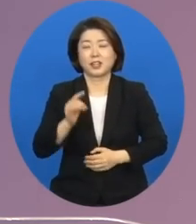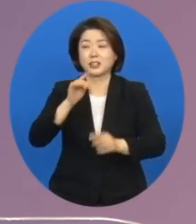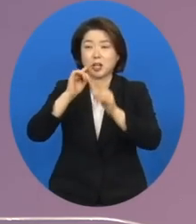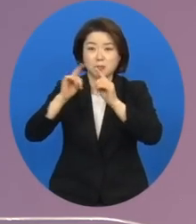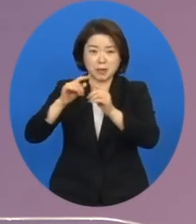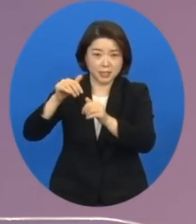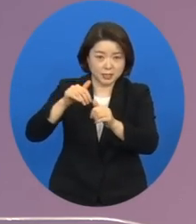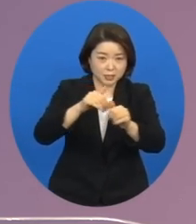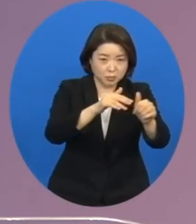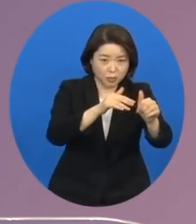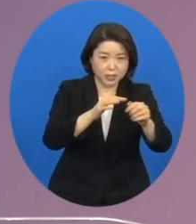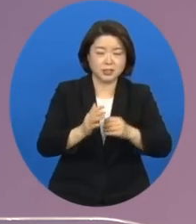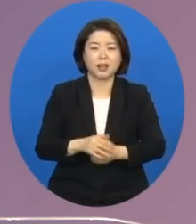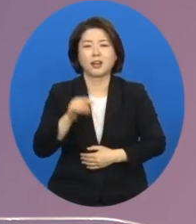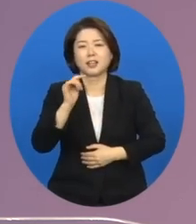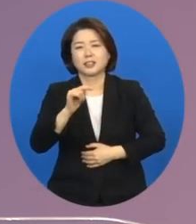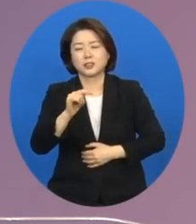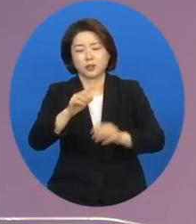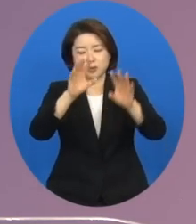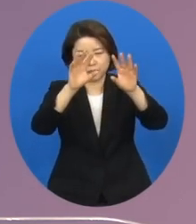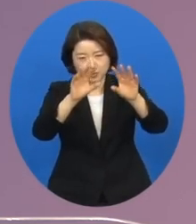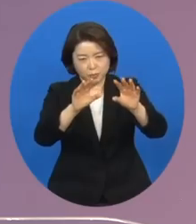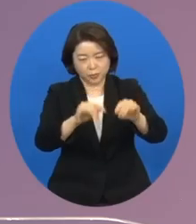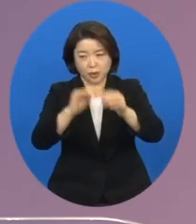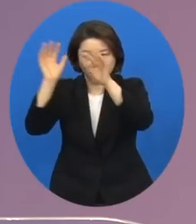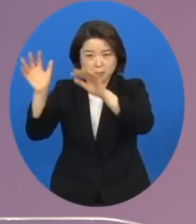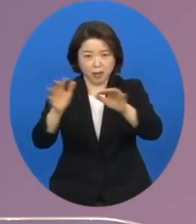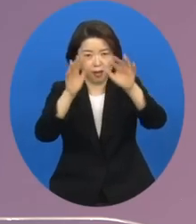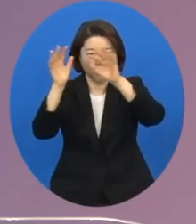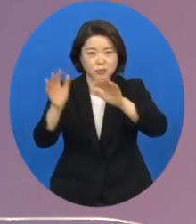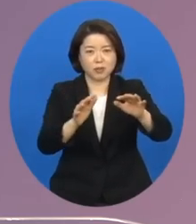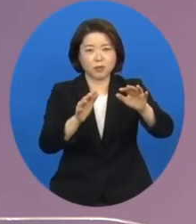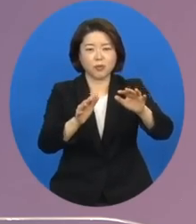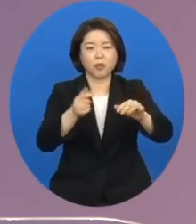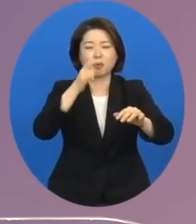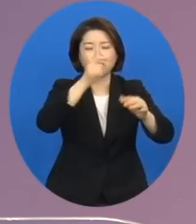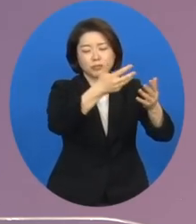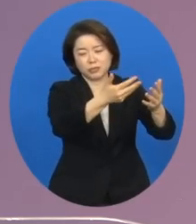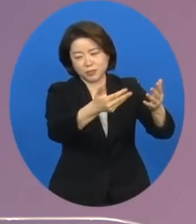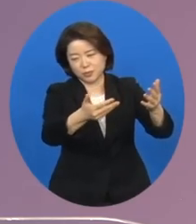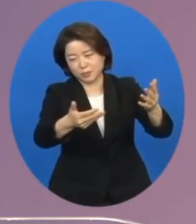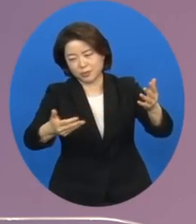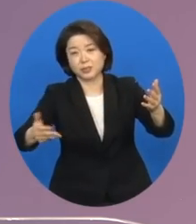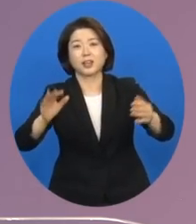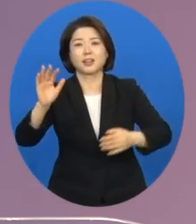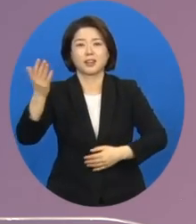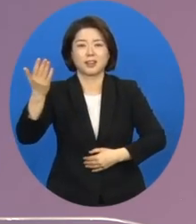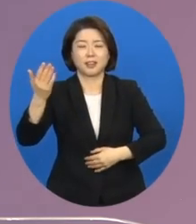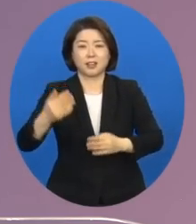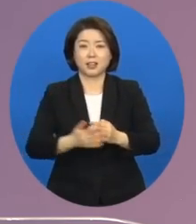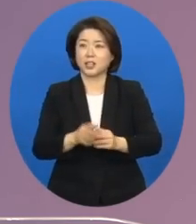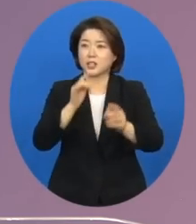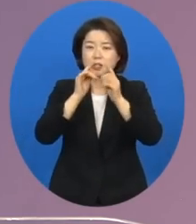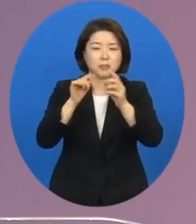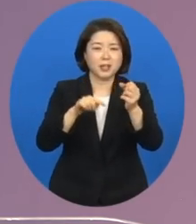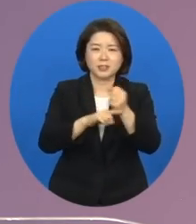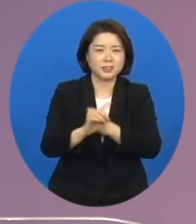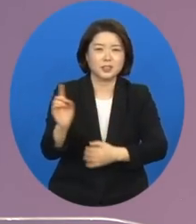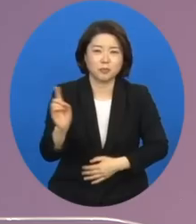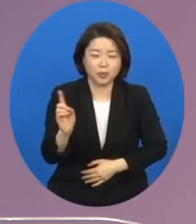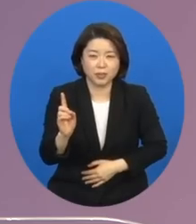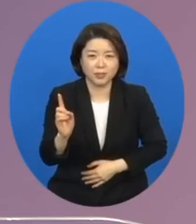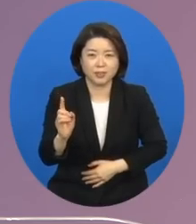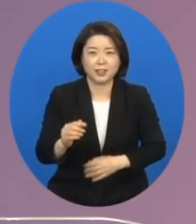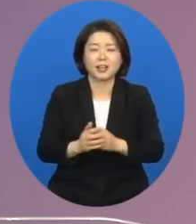말씀을 보내서 그것들을 녹이시고 바람을 불게 하신즉 물이 흐르는도다이 말씀은 무슨 의미냐